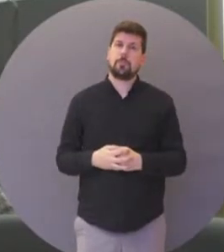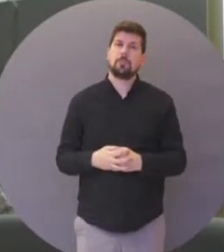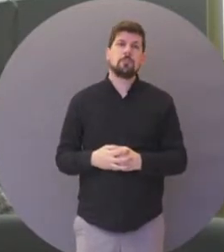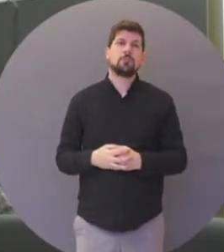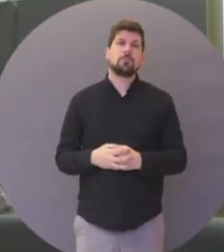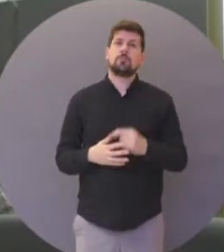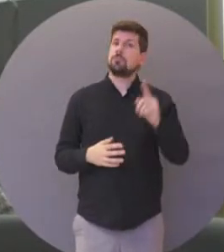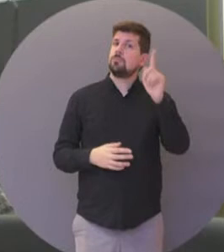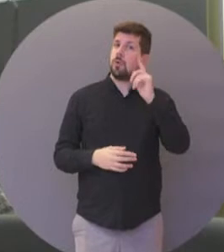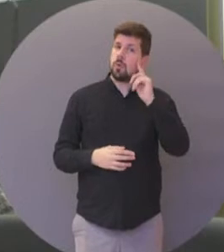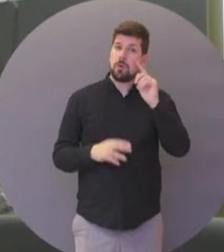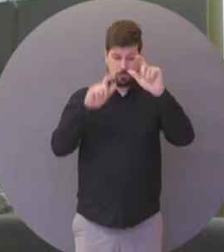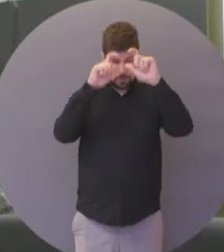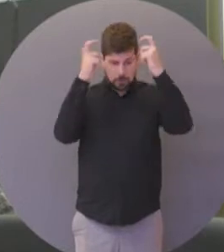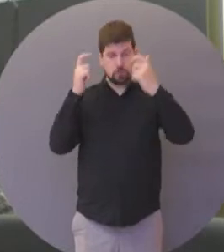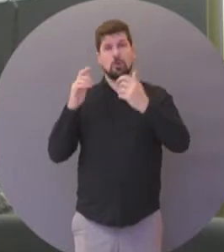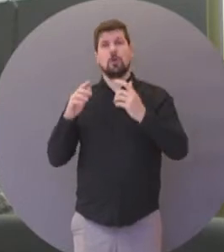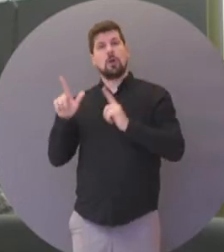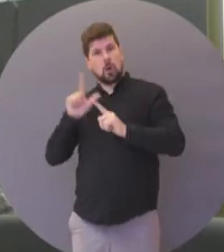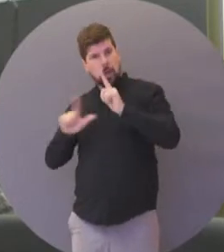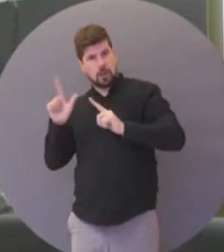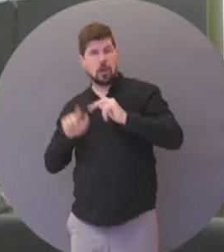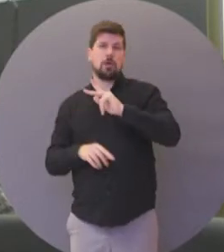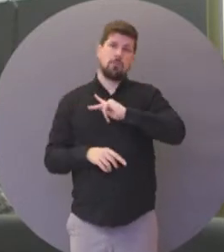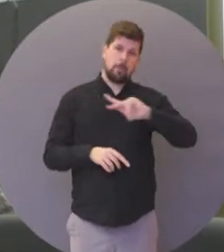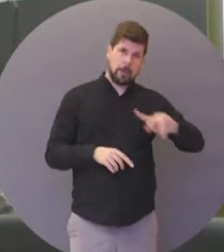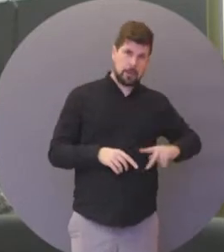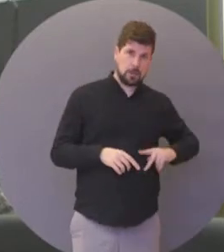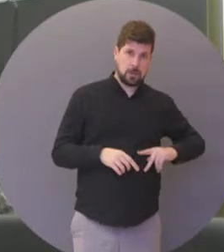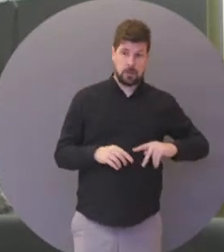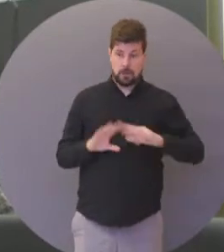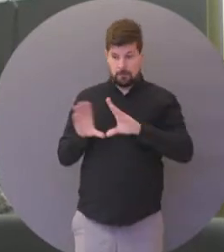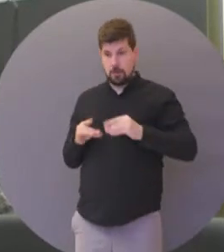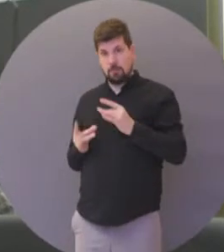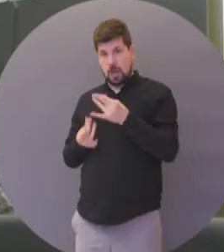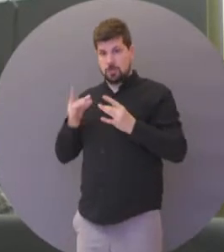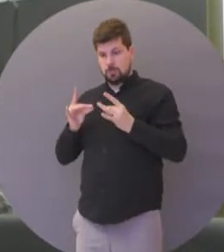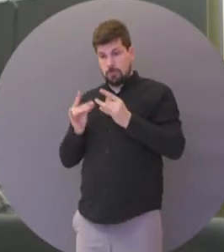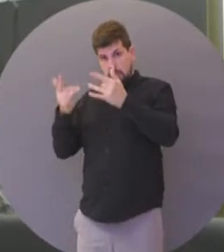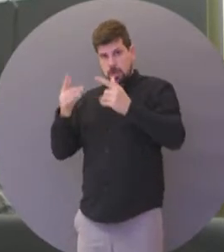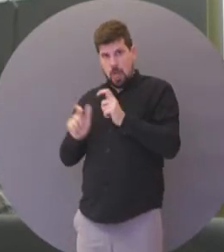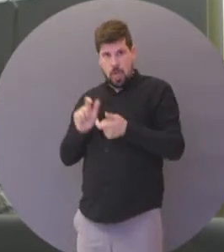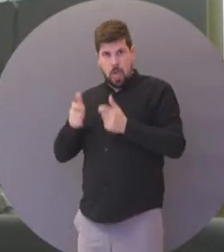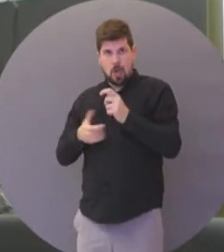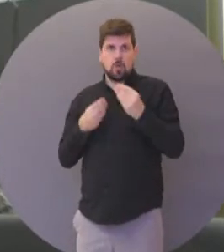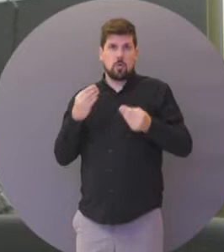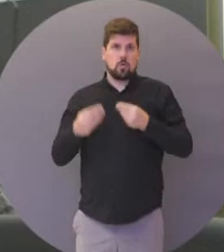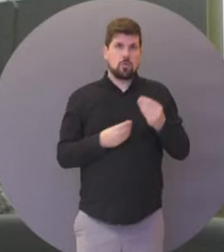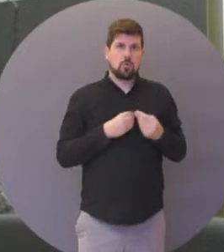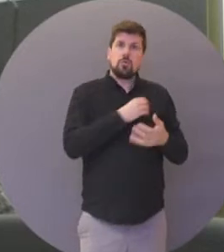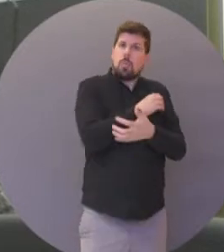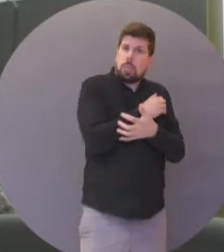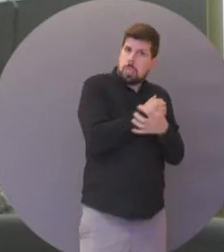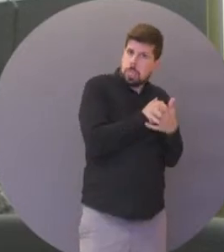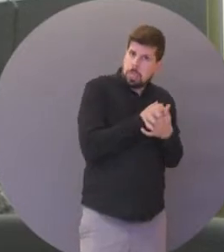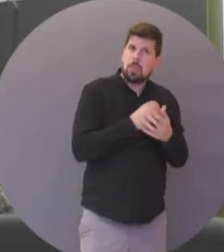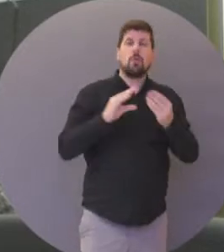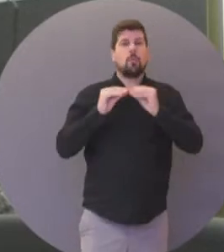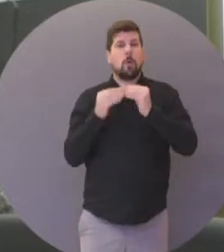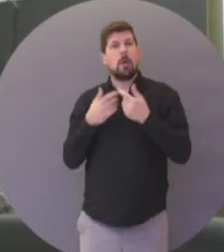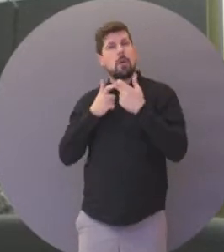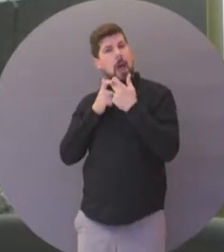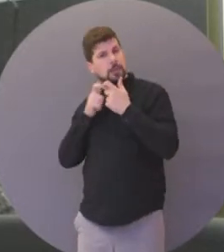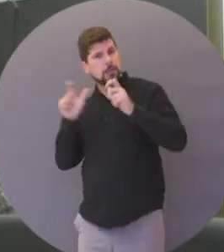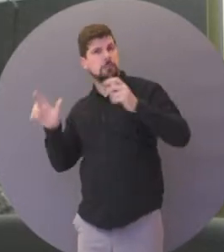propriétaire ou locataire public précaire ou issu des classes moyennes qu'il rencontre des problématiques d'accessibilité ou de